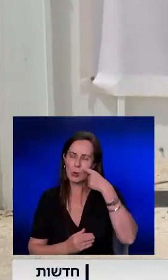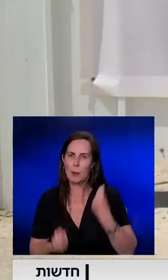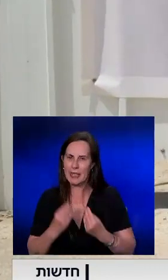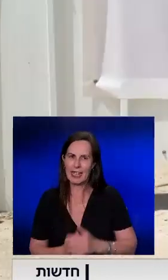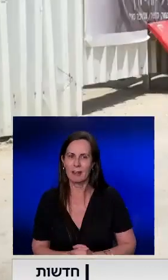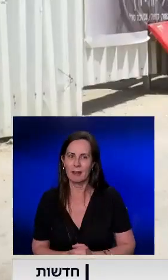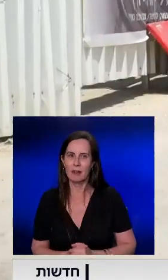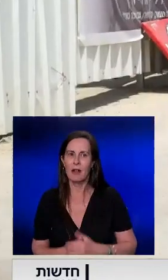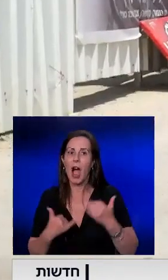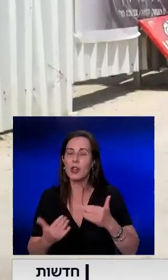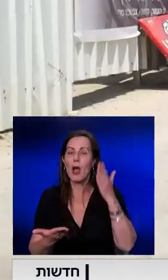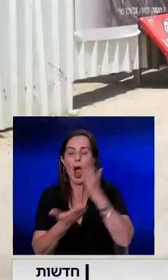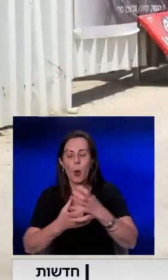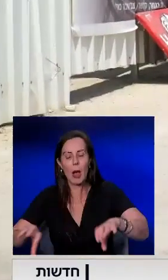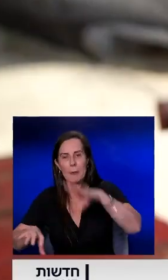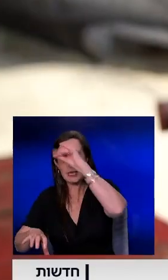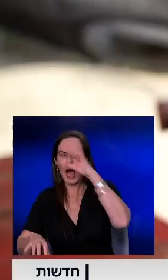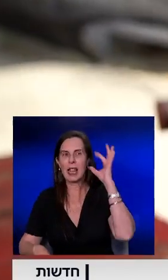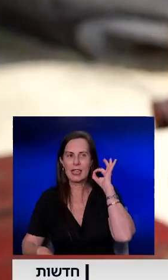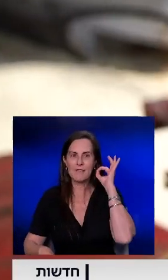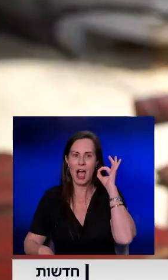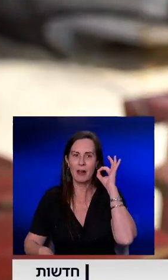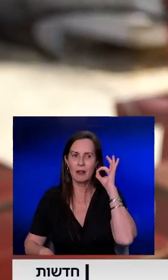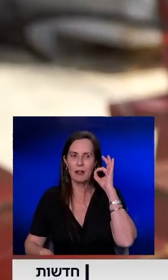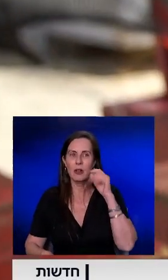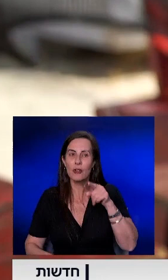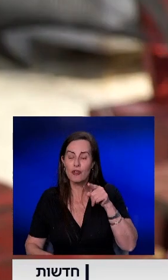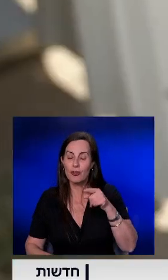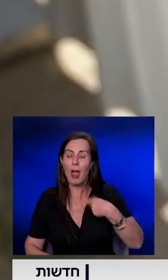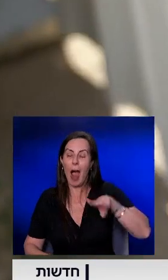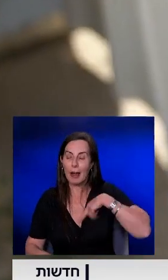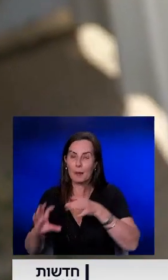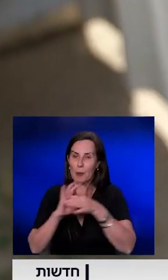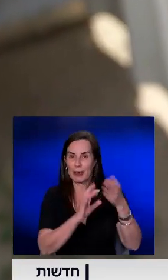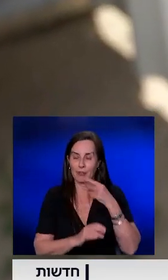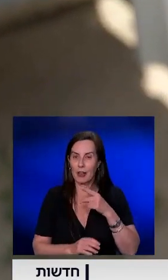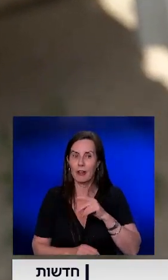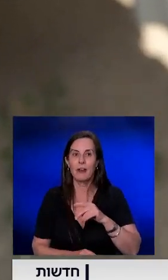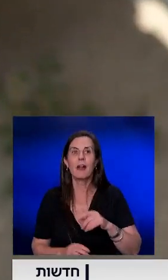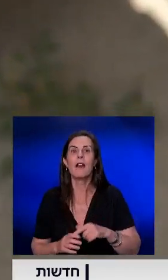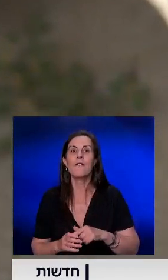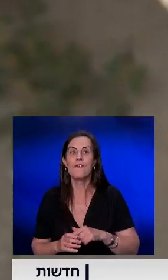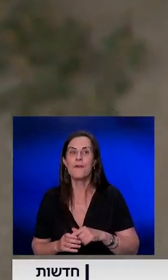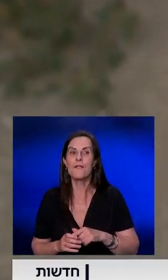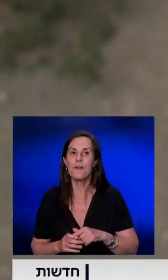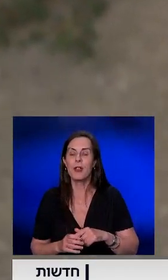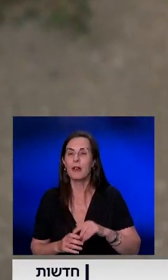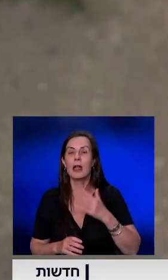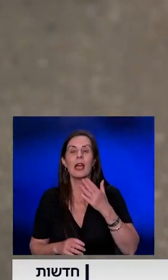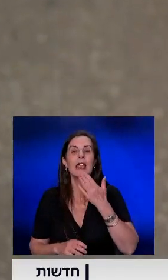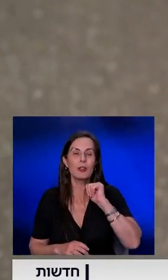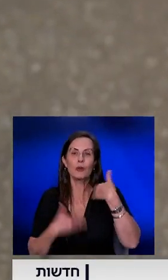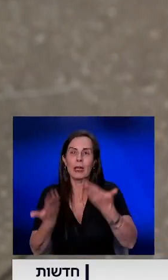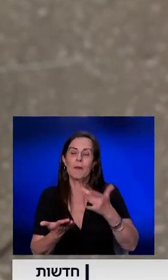על הפרק, החלוקה בין זכר לנקבה, שהיא אבי אבות התחביר העברי, והבכורה שהשפה מעניקה ללשון הזכר.